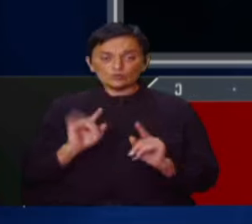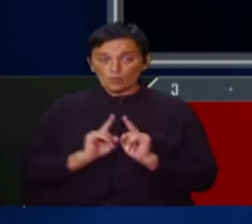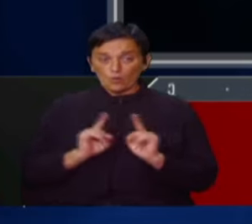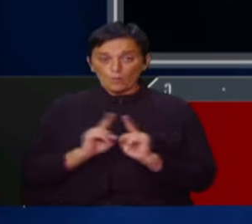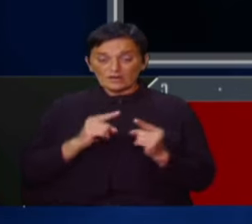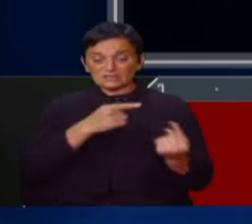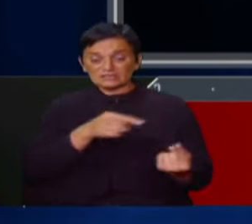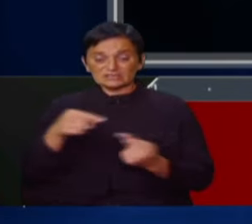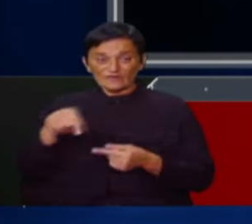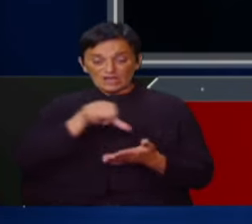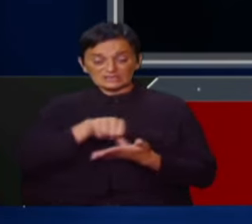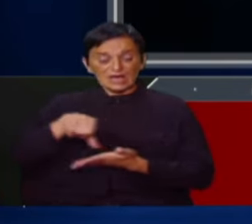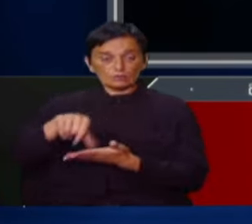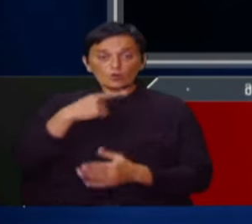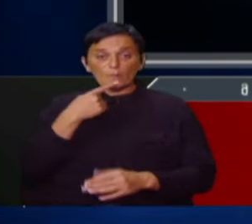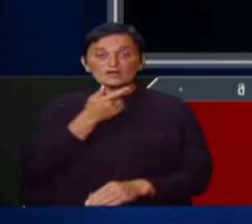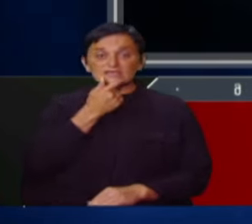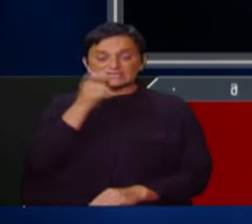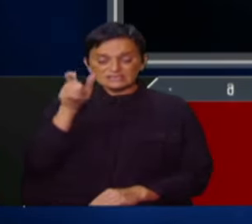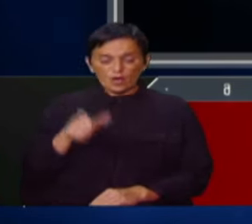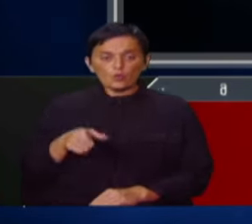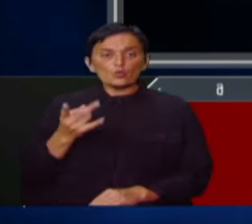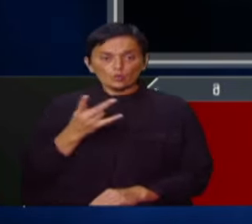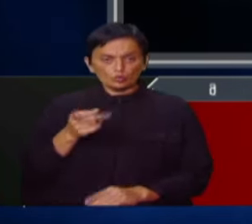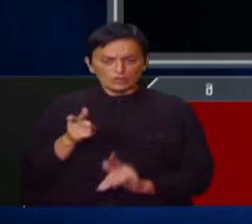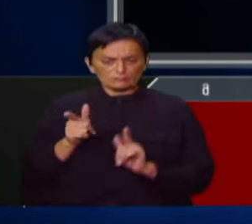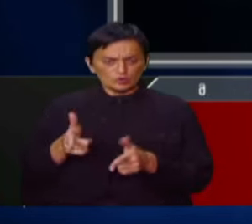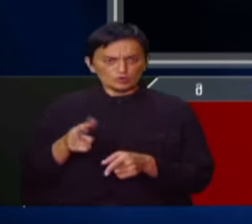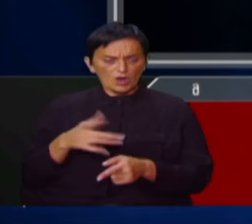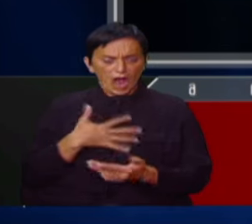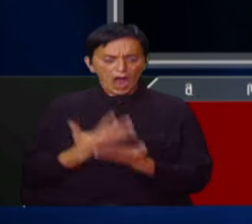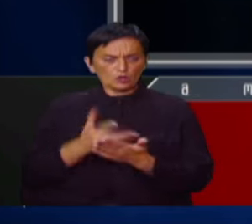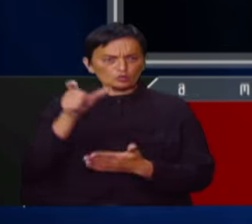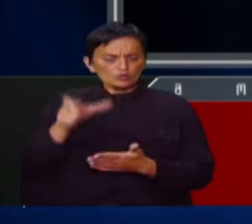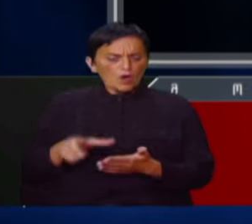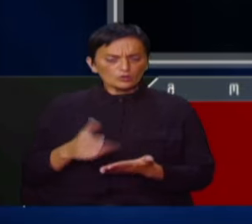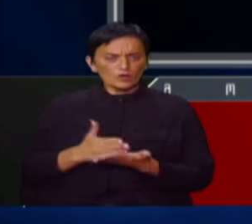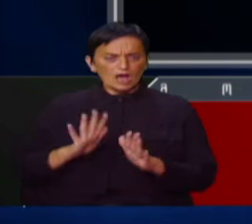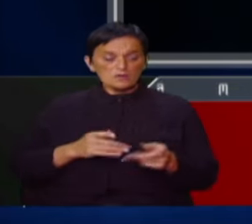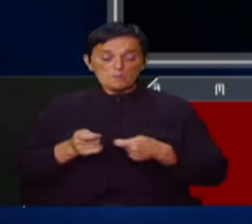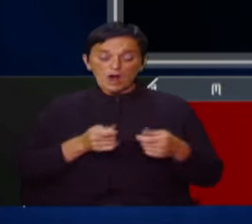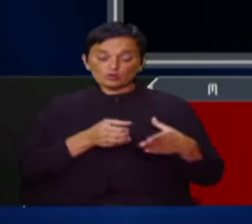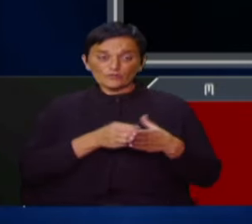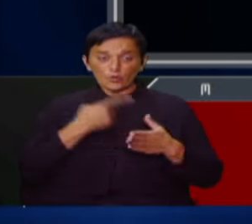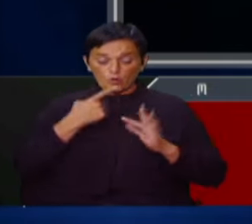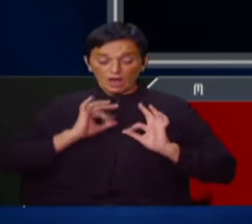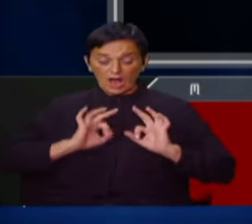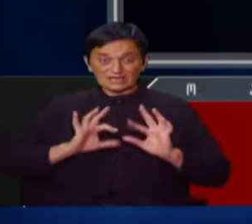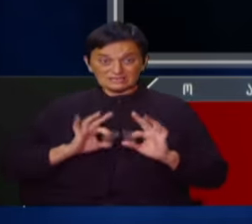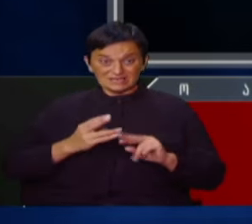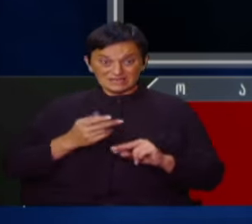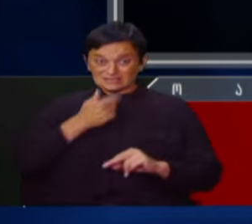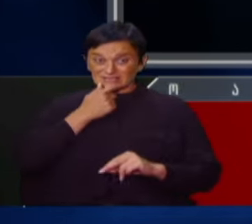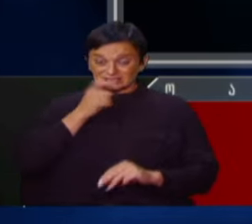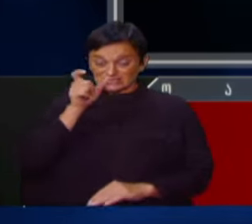ოპოზიციის სხვა წარმომადგენლები კი ამბობენ, რომ სააკაშვილი უნდა შეეგუოს, რომ დღეს ის აქტუალური აღარ არის მართველ გუნჩი კი აცხადებს რომ აღნიშნული